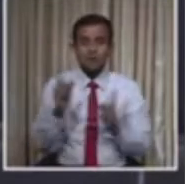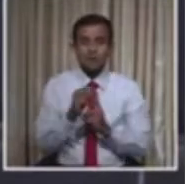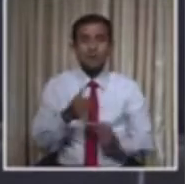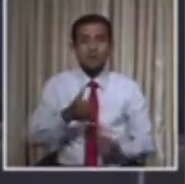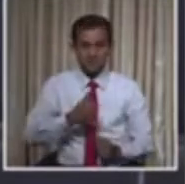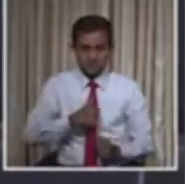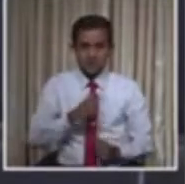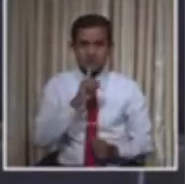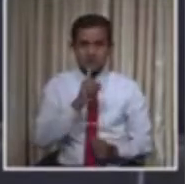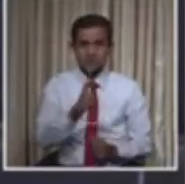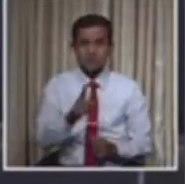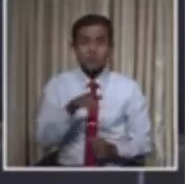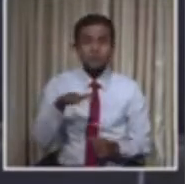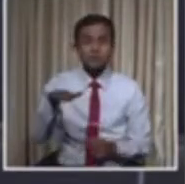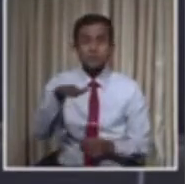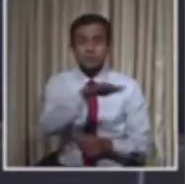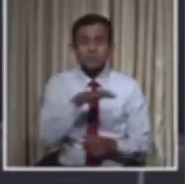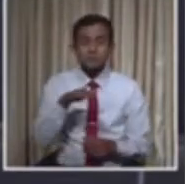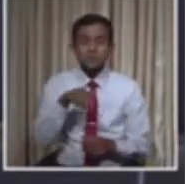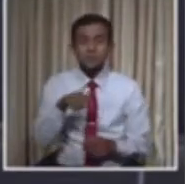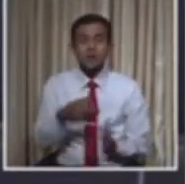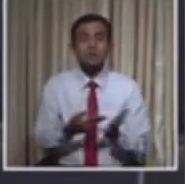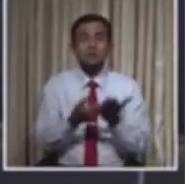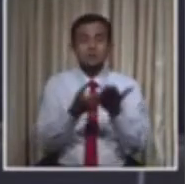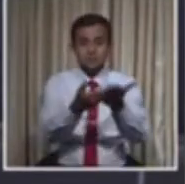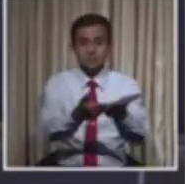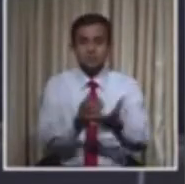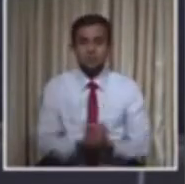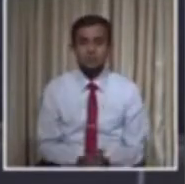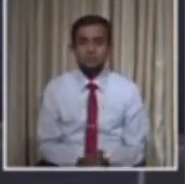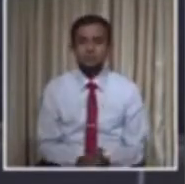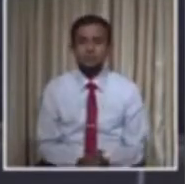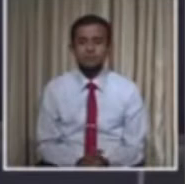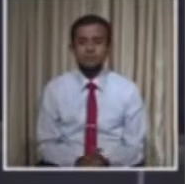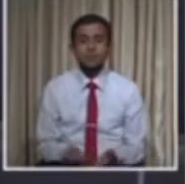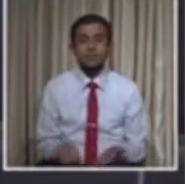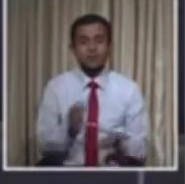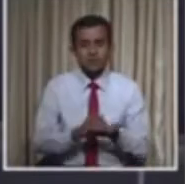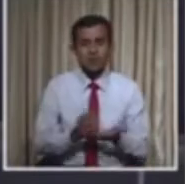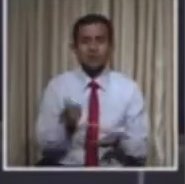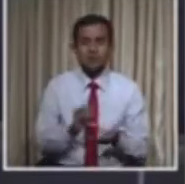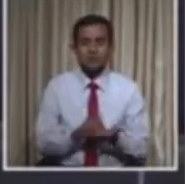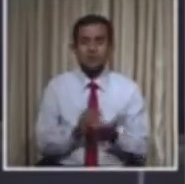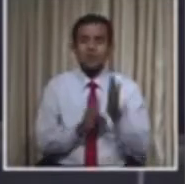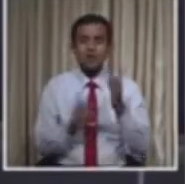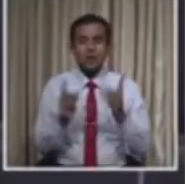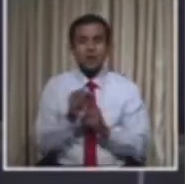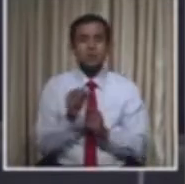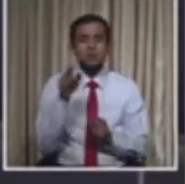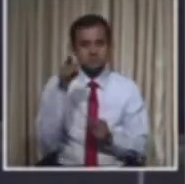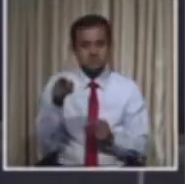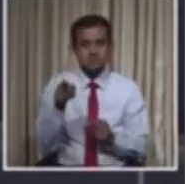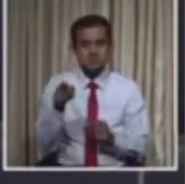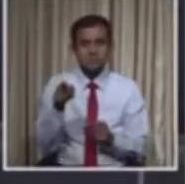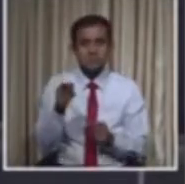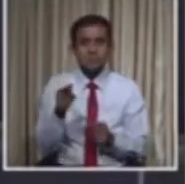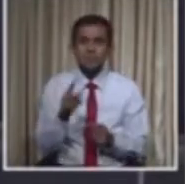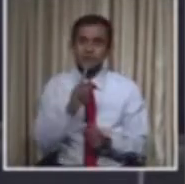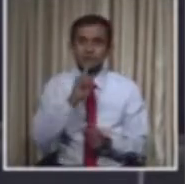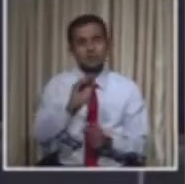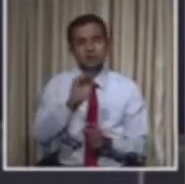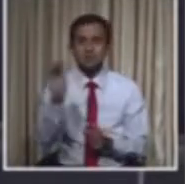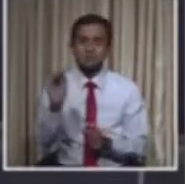වුණා සභාවට එය ඉදිරිපත් කරන්න ඉතින් යලිත් අපි අමාත්‍යතුමාට ඒ පිළිබඳ දැනුම්